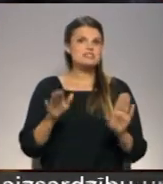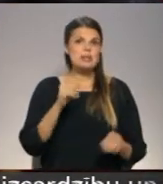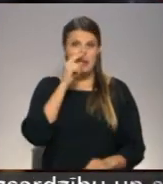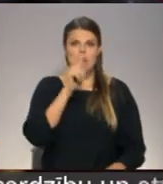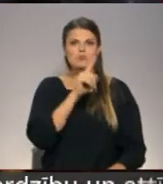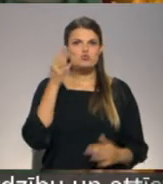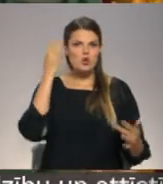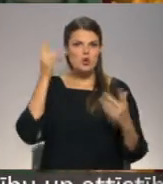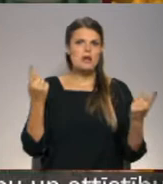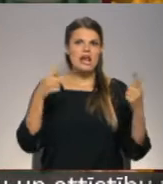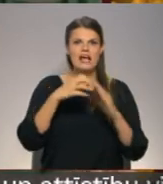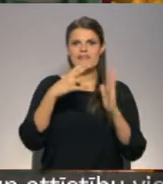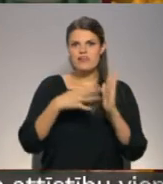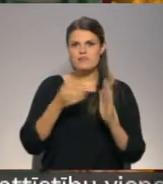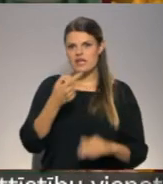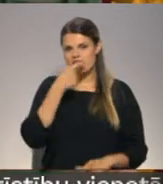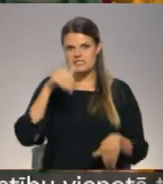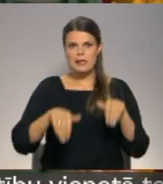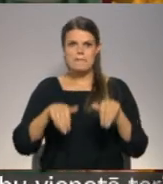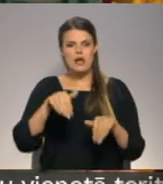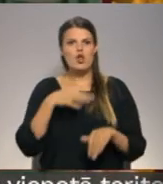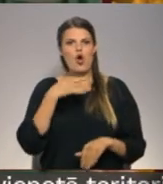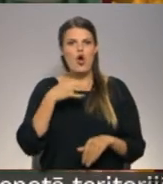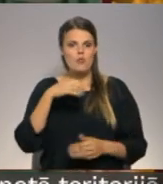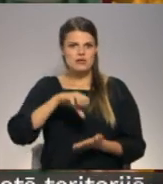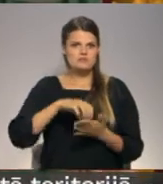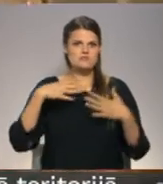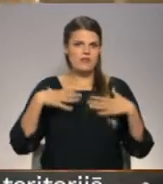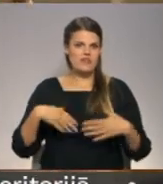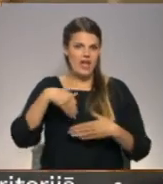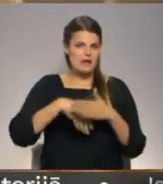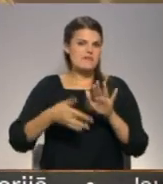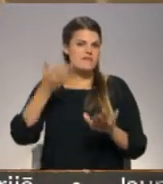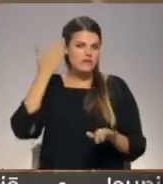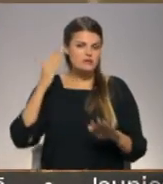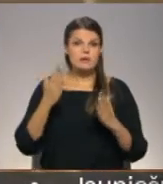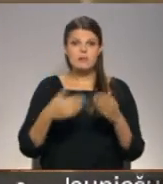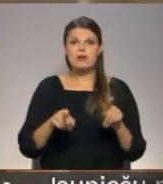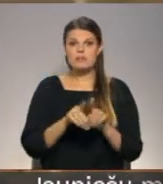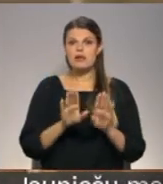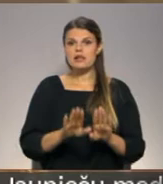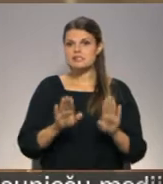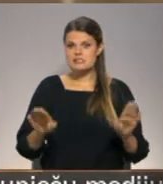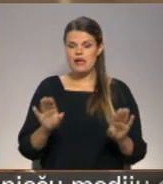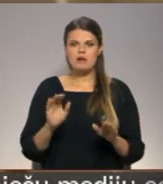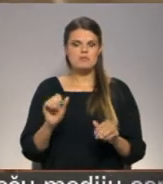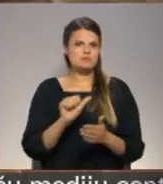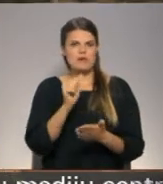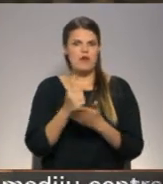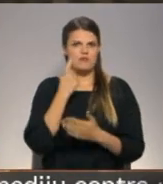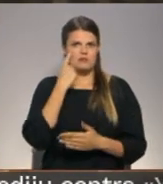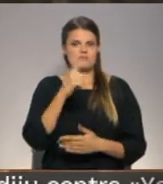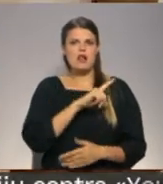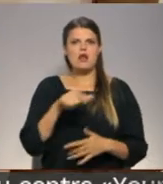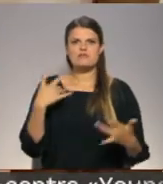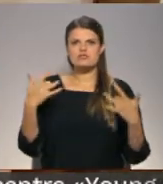izstādes lepnums ir romantisma laika 19. Gadsimta baletu un operas uzvedumu vēsturiskie tērpi, bet par izstādes pērlēm var